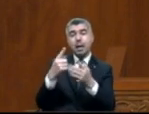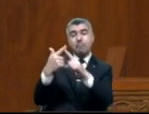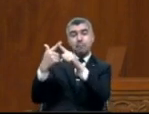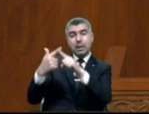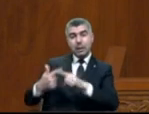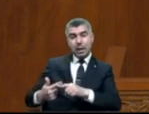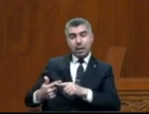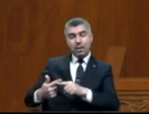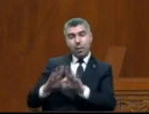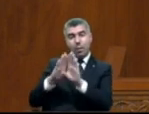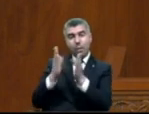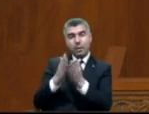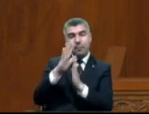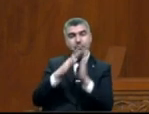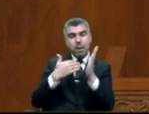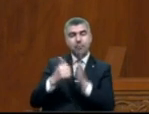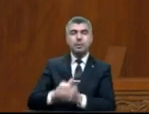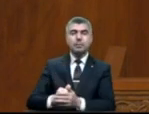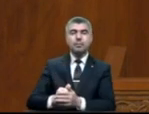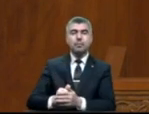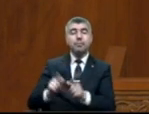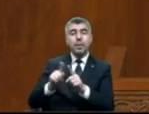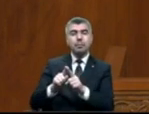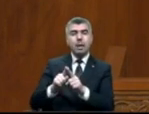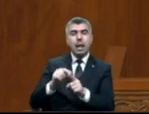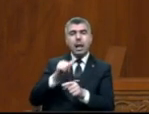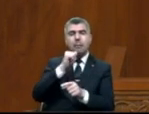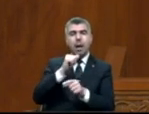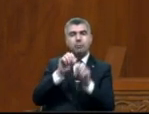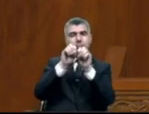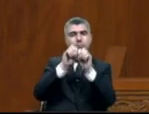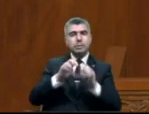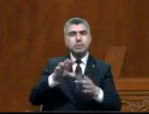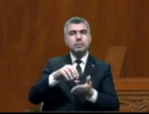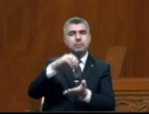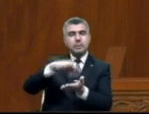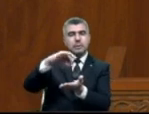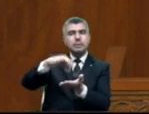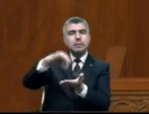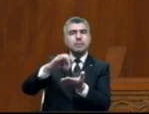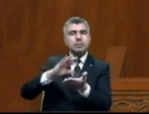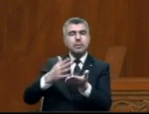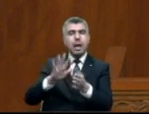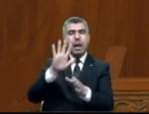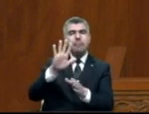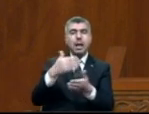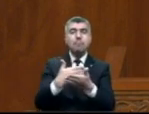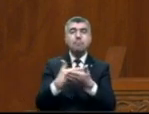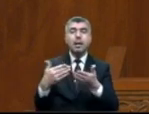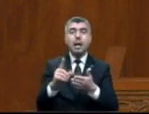لهذه البرامج، مشاريع الري وتهيئة المجال الفلاحي ميزانية ديال